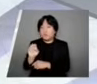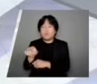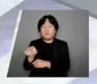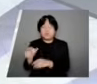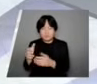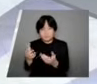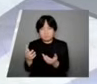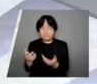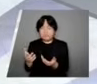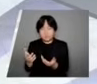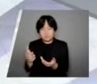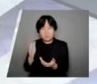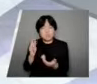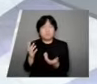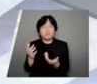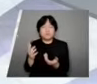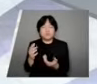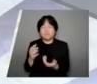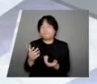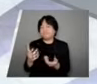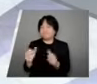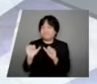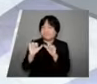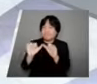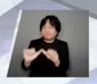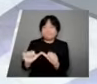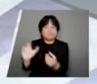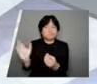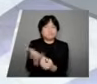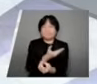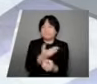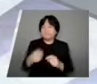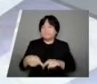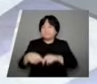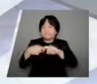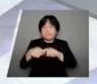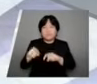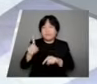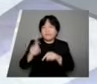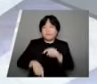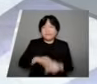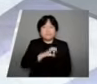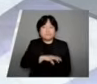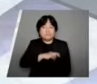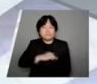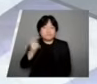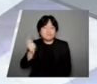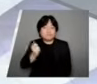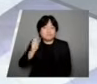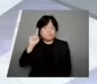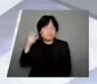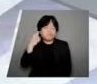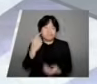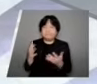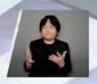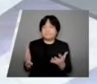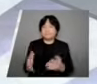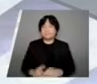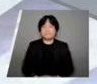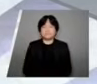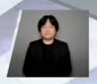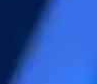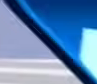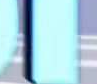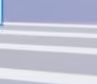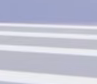na parusa para kay Alice Guo matapos siyang madismiss ng ombudsman bilang alkalde ng Bambantarlac. Saksi, si Sandra